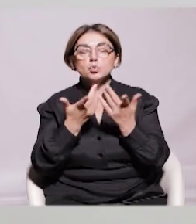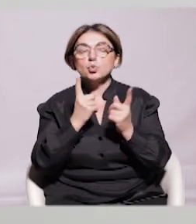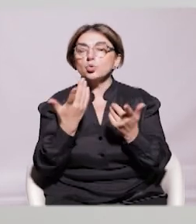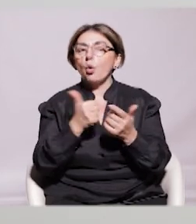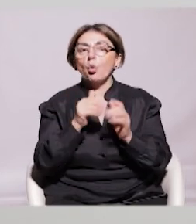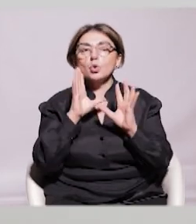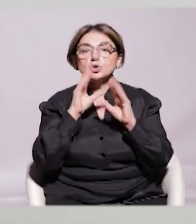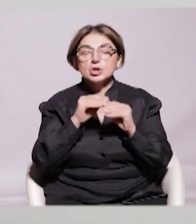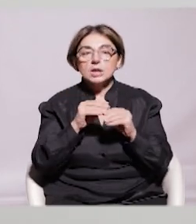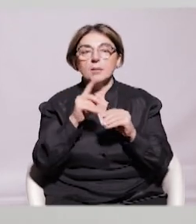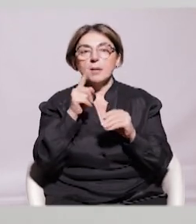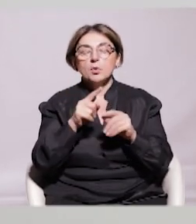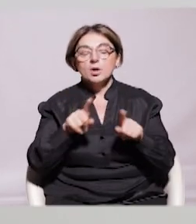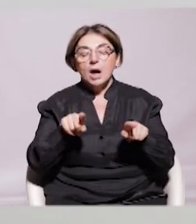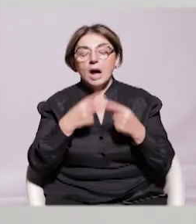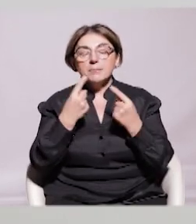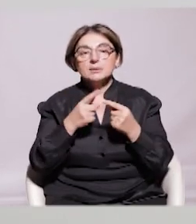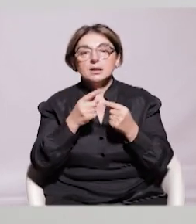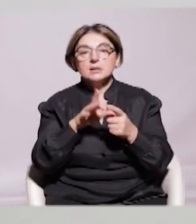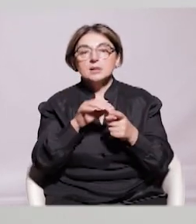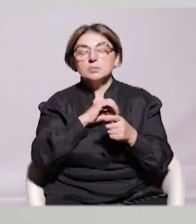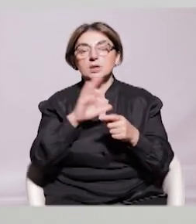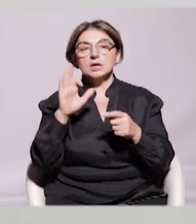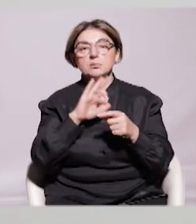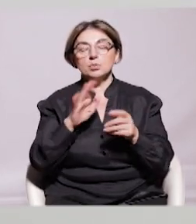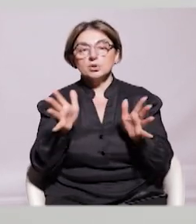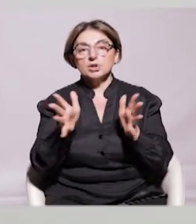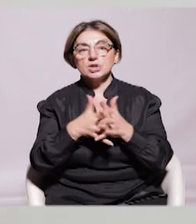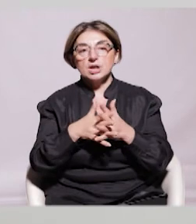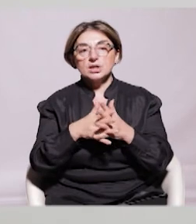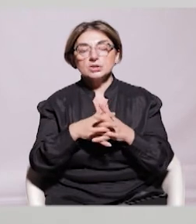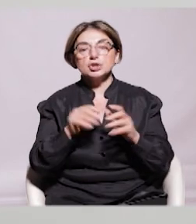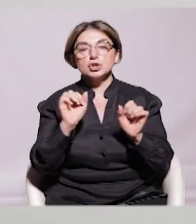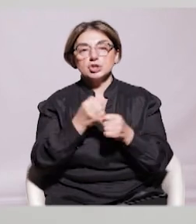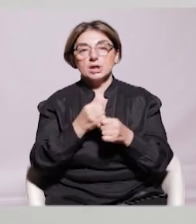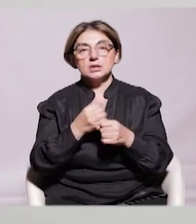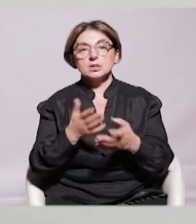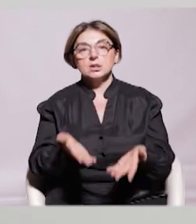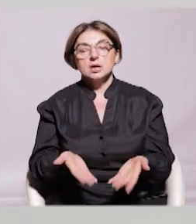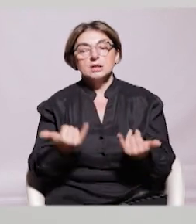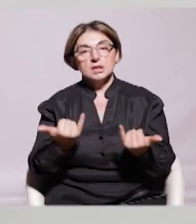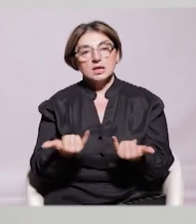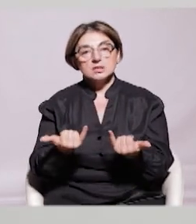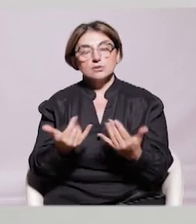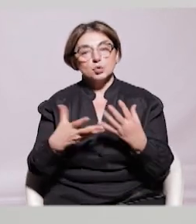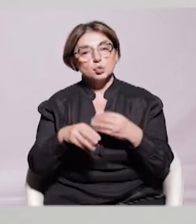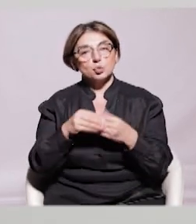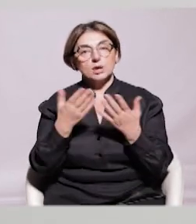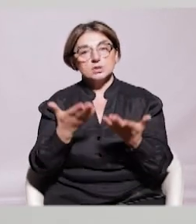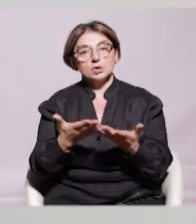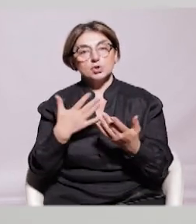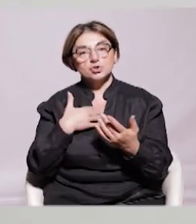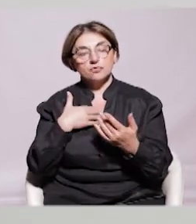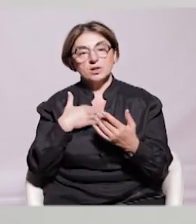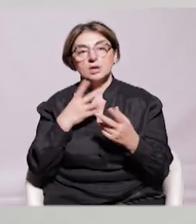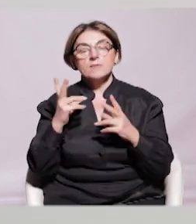თუ როგორ გავლენას ახდენს კატალიზატორი ქიმიური რეაქციის სიჩქარეზე. დღეისათვის სულ ეს